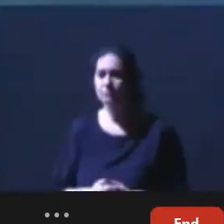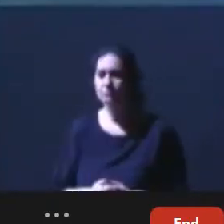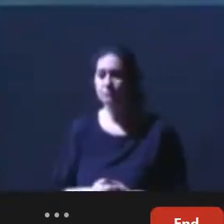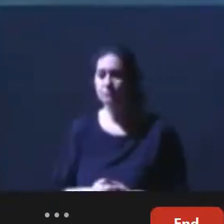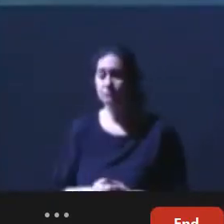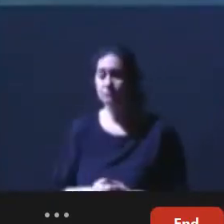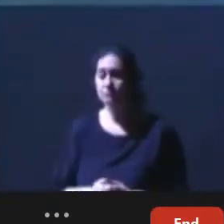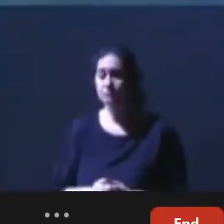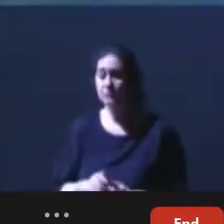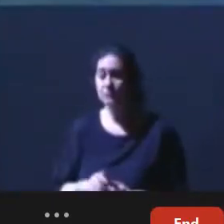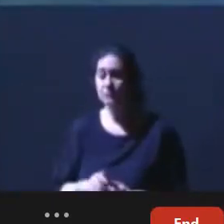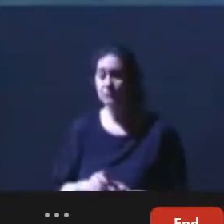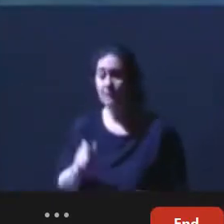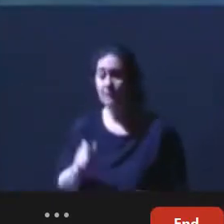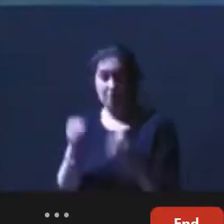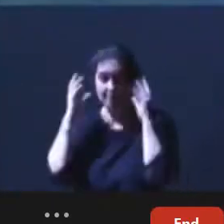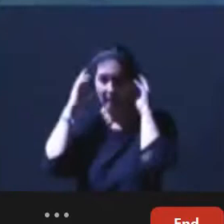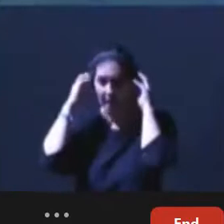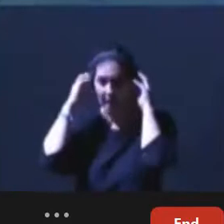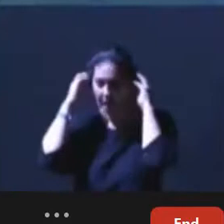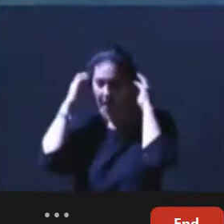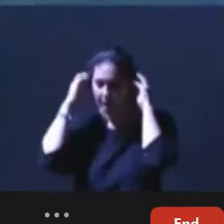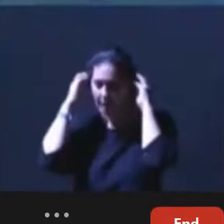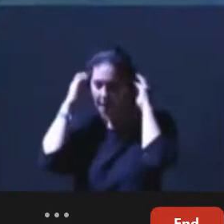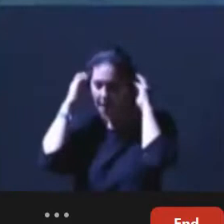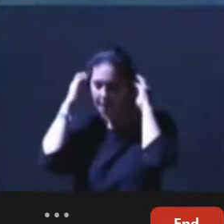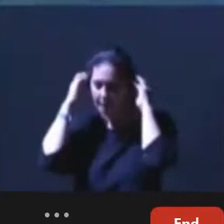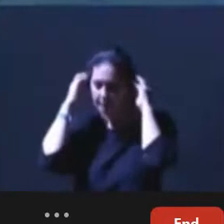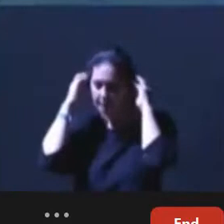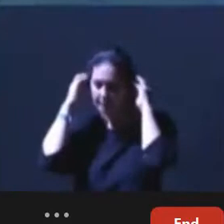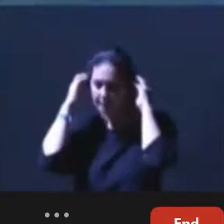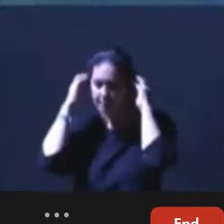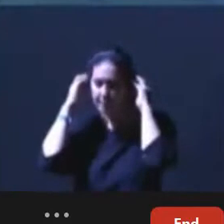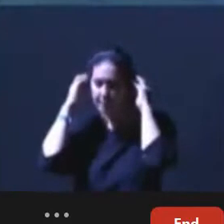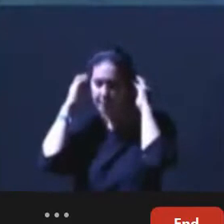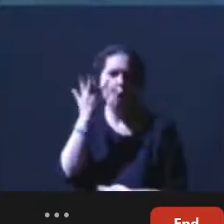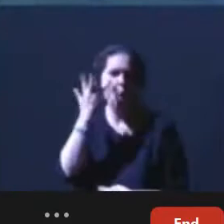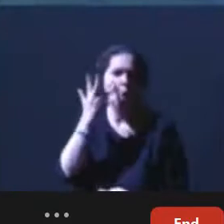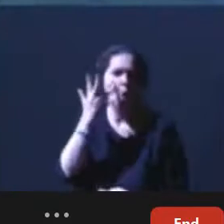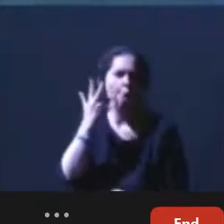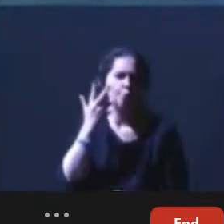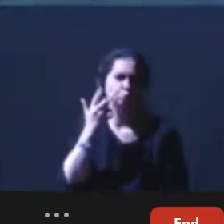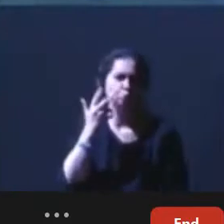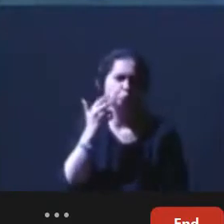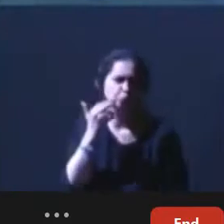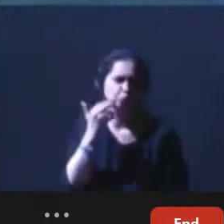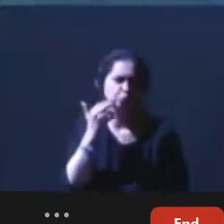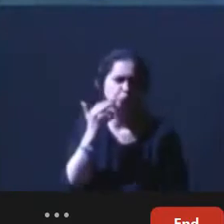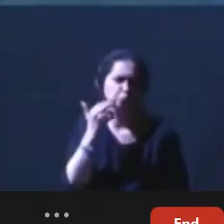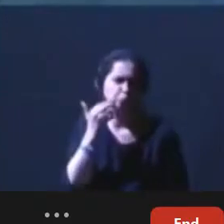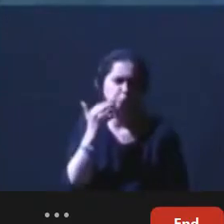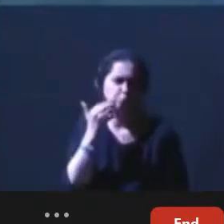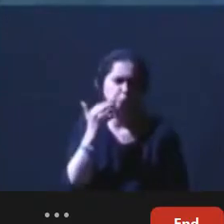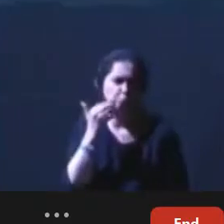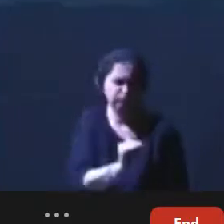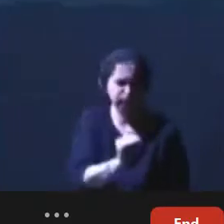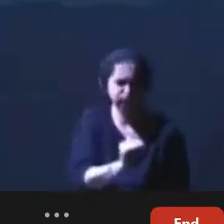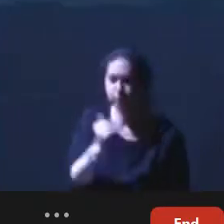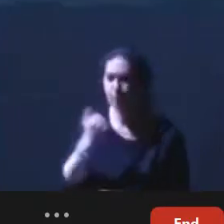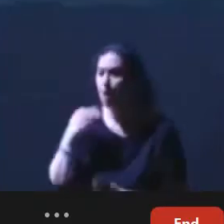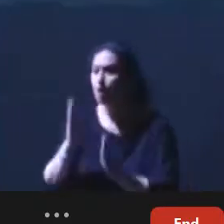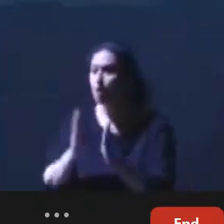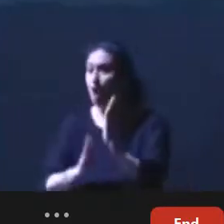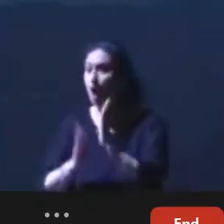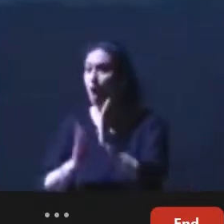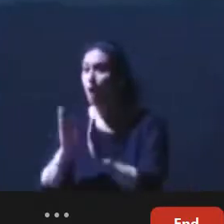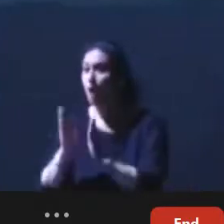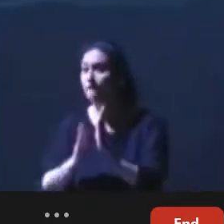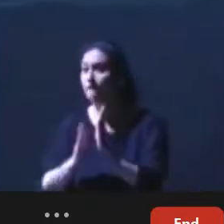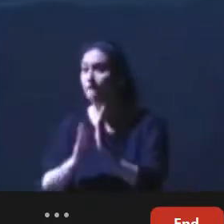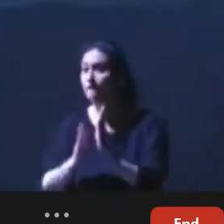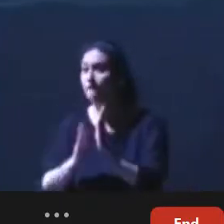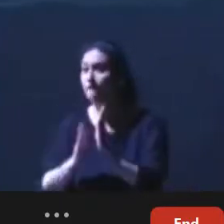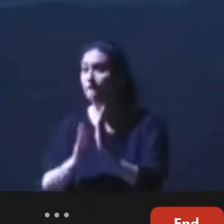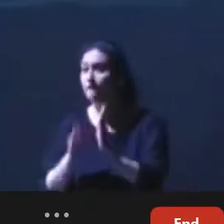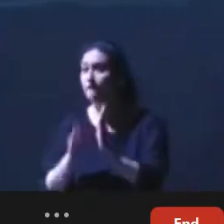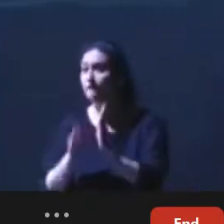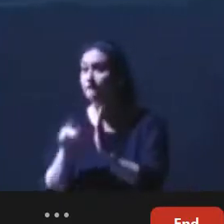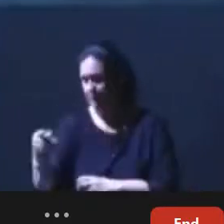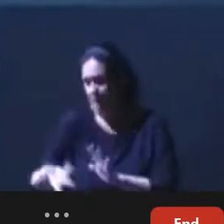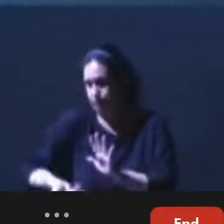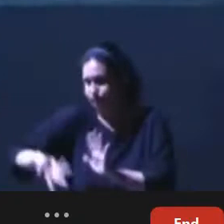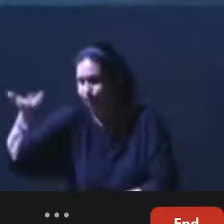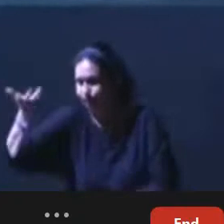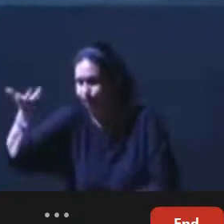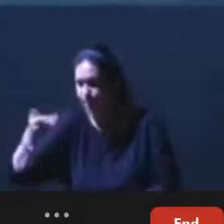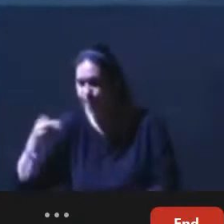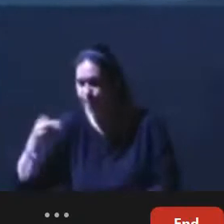bạn dùng điện càng nhiều thì các bạn trả phí càng ít, thế nhưng mà doanh nghiệp thì họ phải trả thấp hơn. Thế nhưng ở Nga thì lại ngược